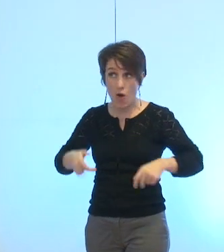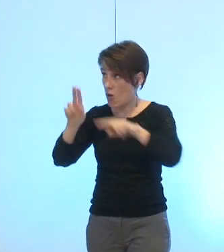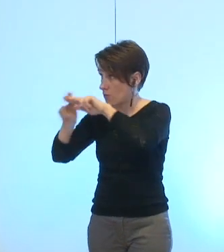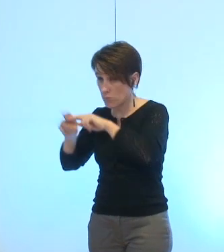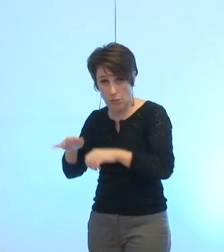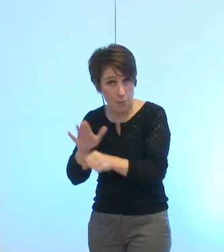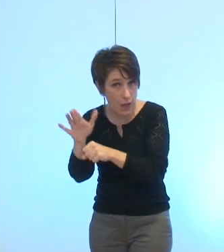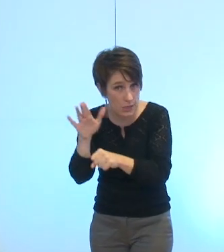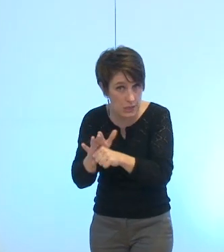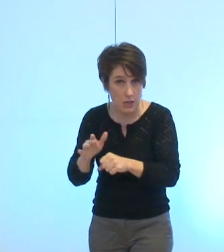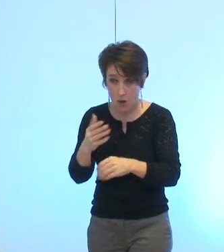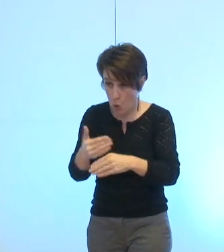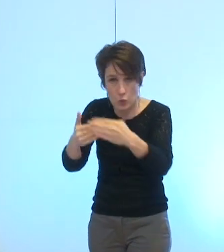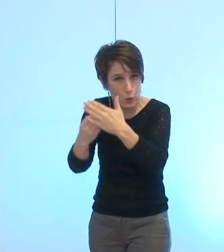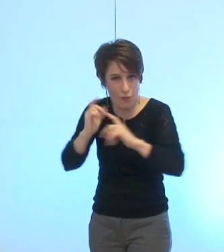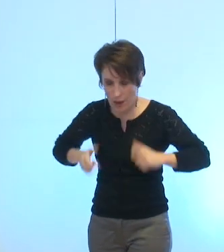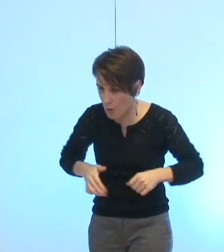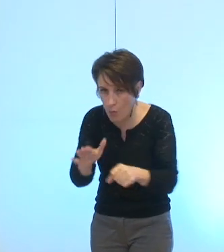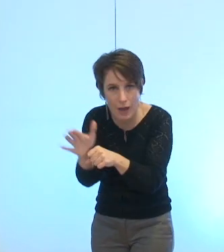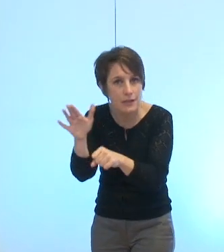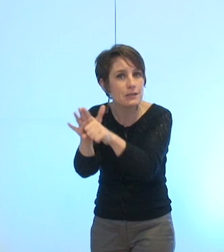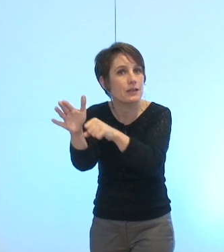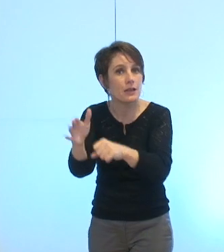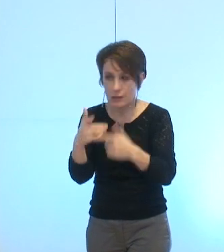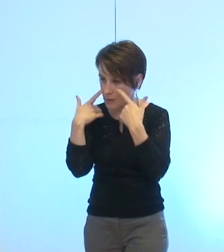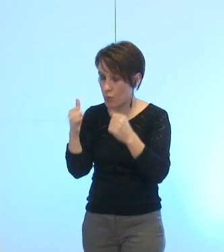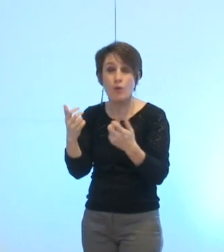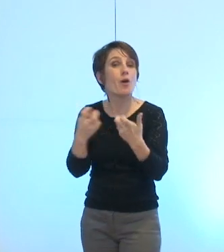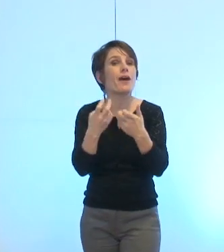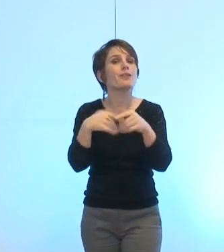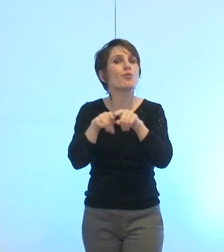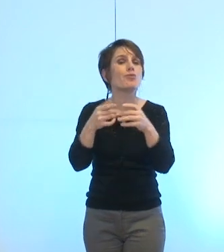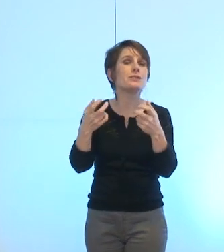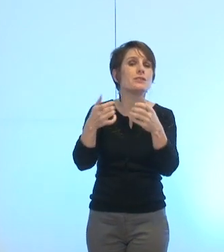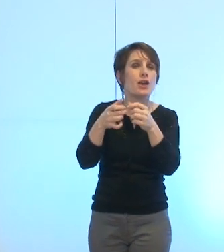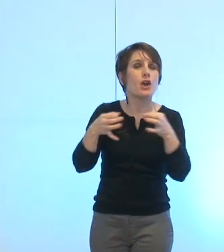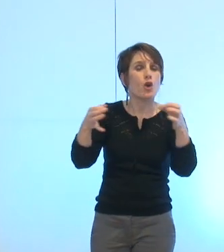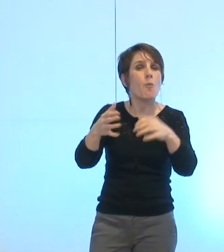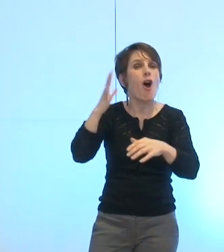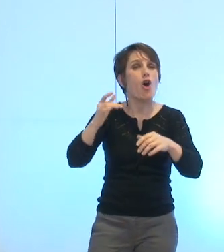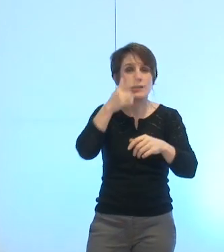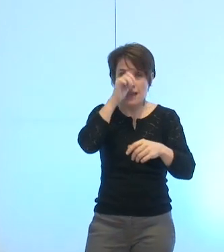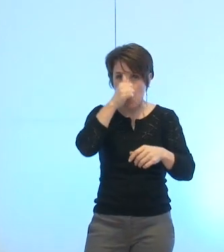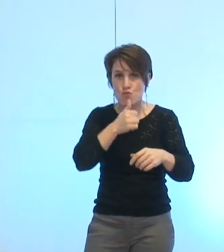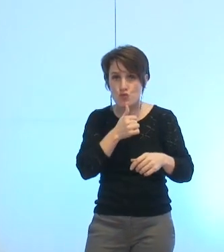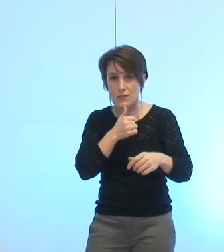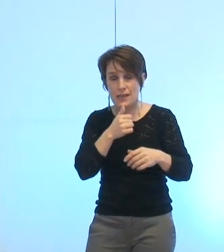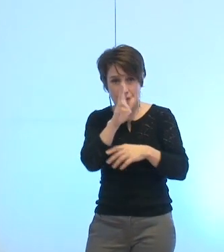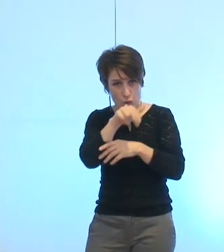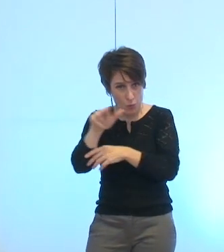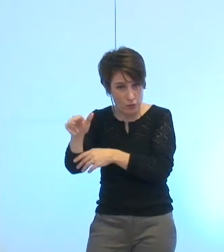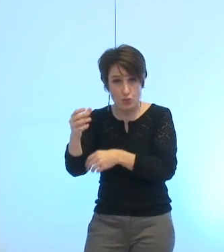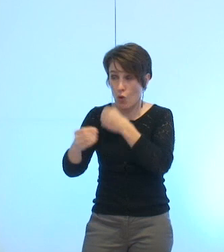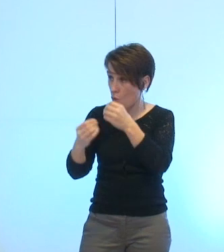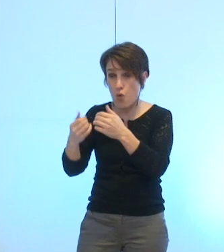patrimoine n'est pas bon on le voit évidemment à l'ancien musée de peinture on le voit au musée actuel qui a dû fermer ses portes une journée en